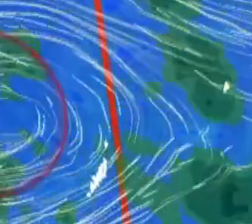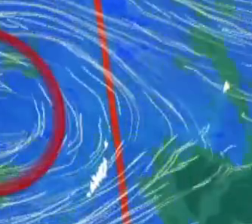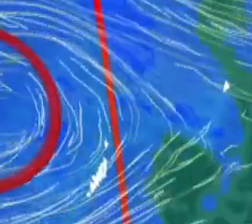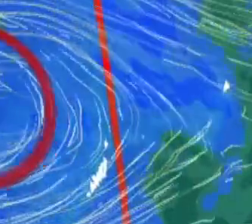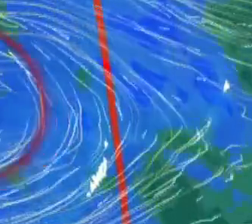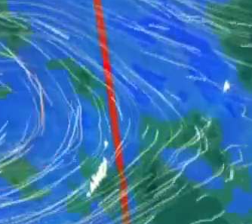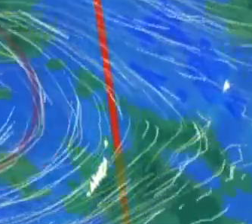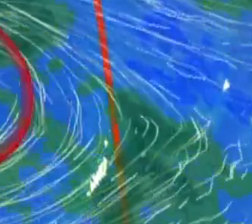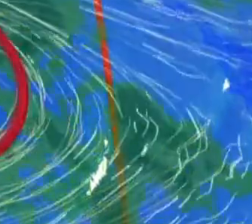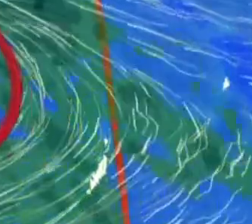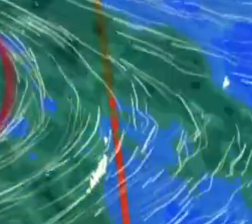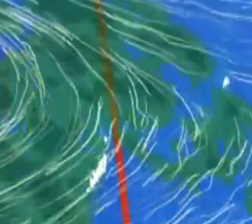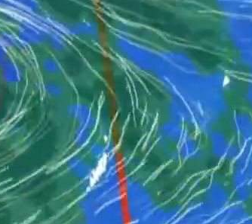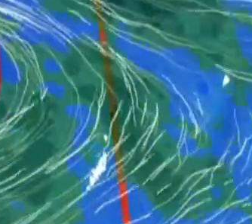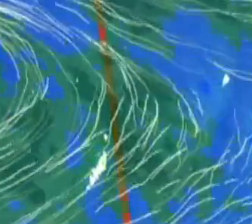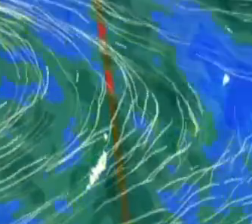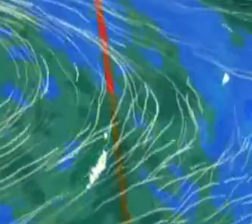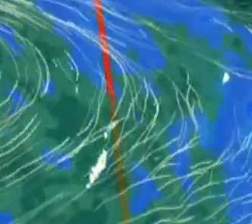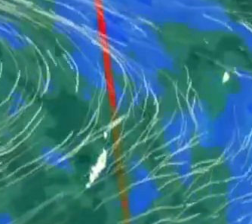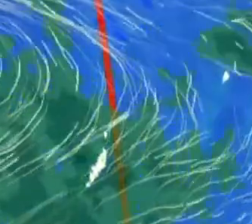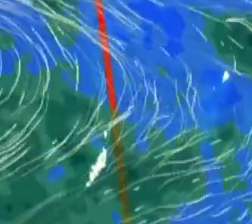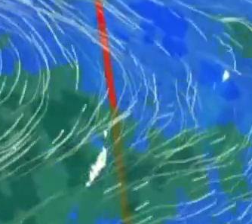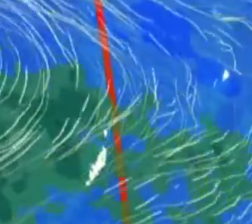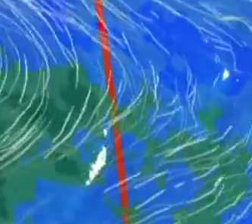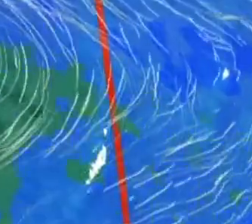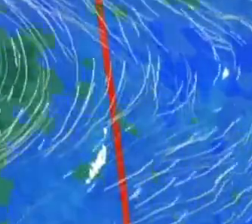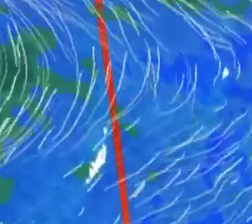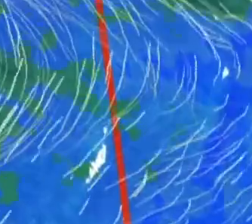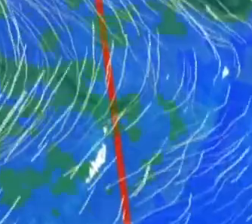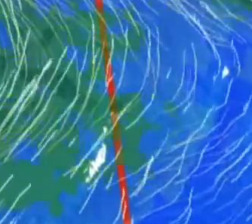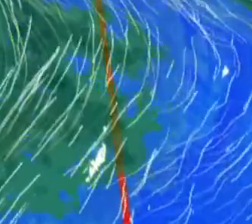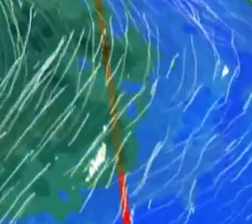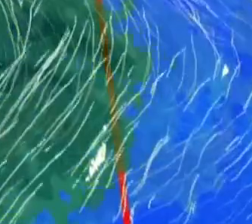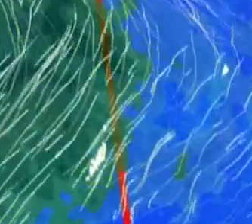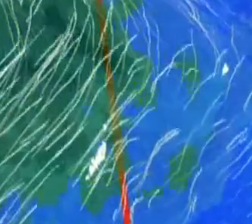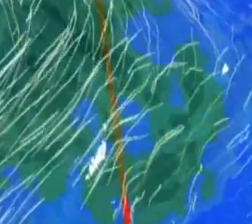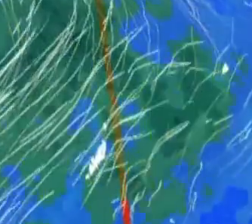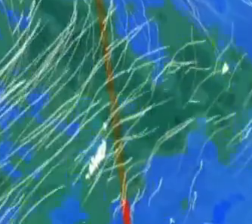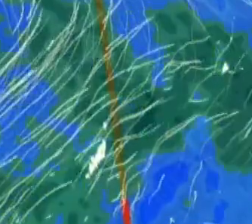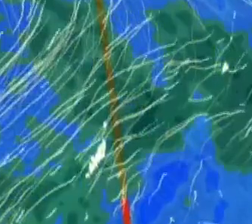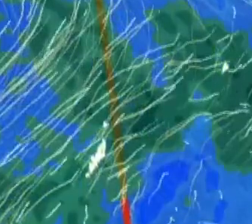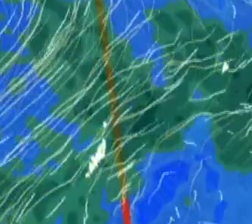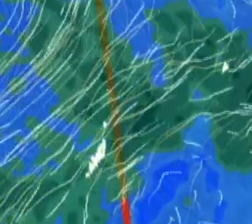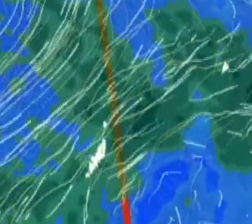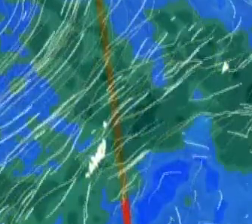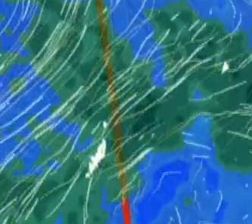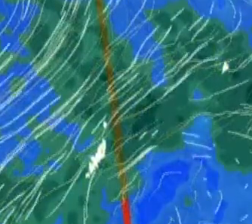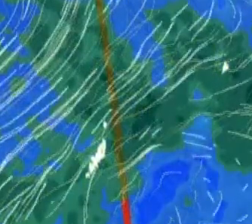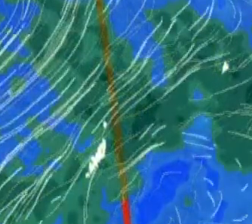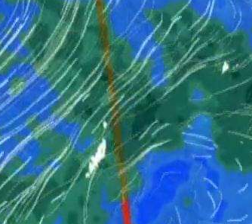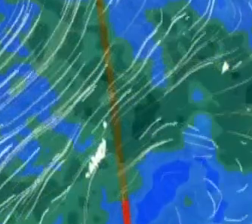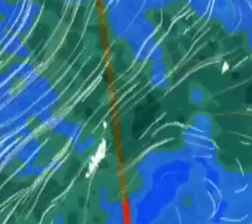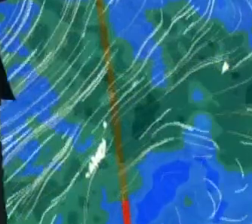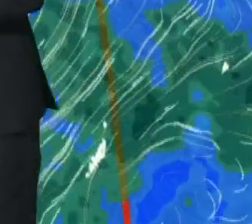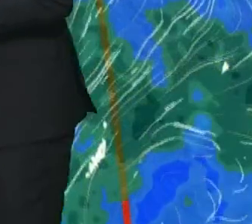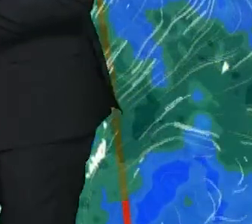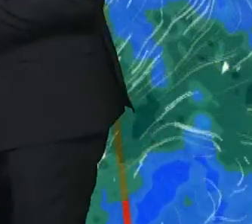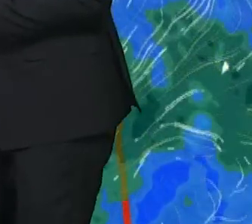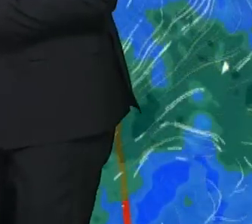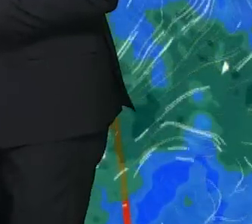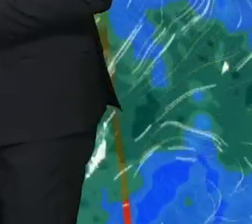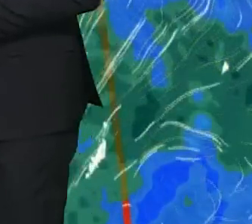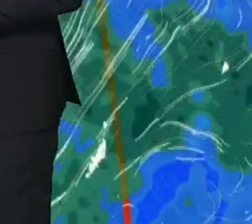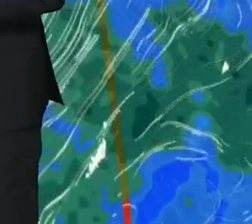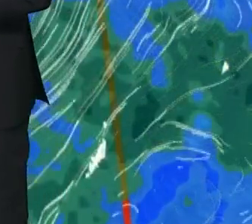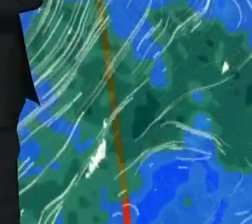ito, or sa weekend, kikilos ito pahilagang kanluran palapit sa bansa. Sa ngayon ay hindi ito nakikitang mabubuo bilang bagyo, pero kasama ang